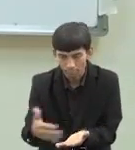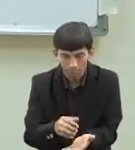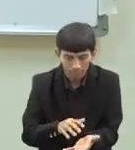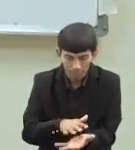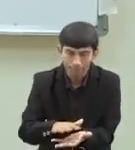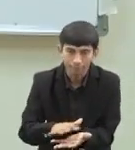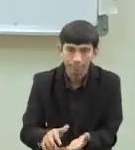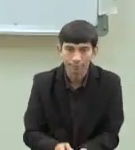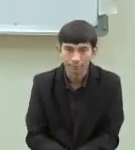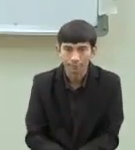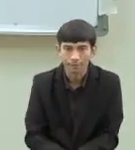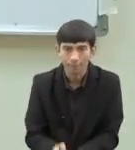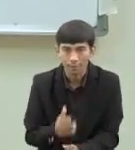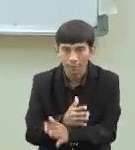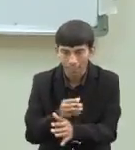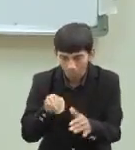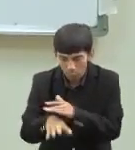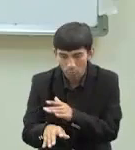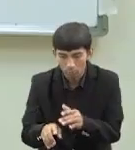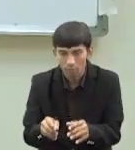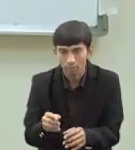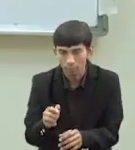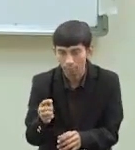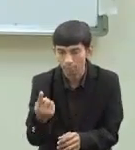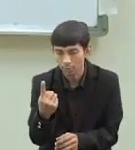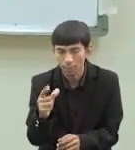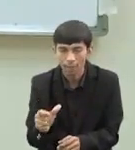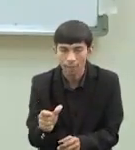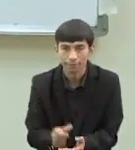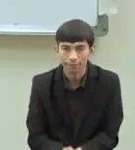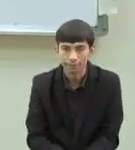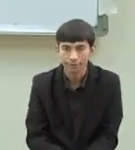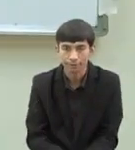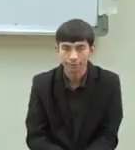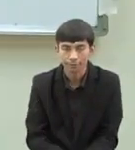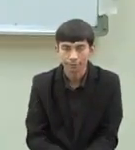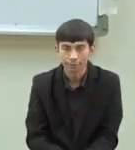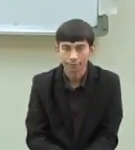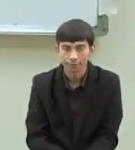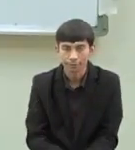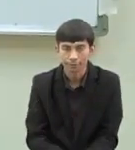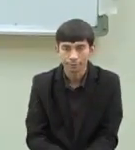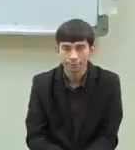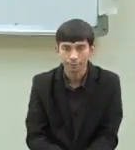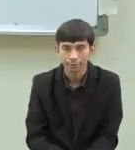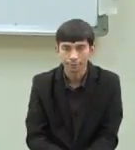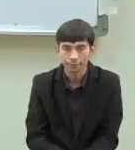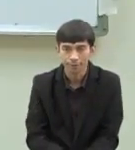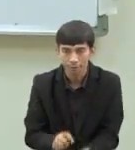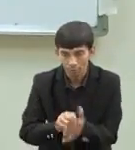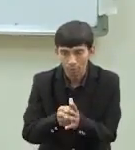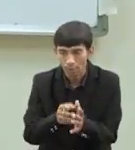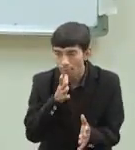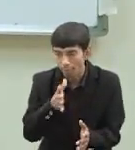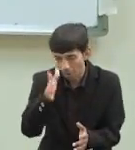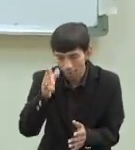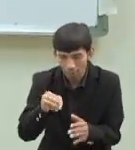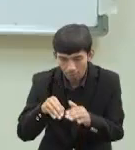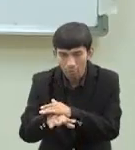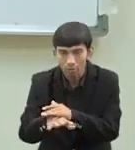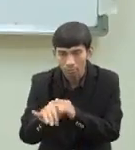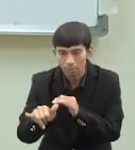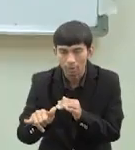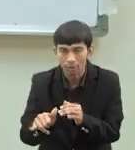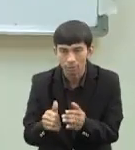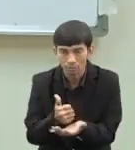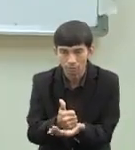á một chân ta về đầm bay cùng ai cho ta tại nó khla chứ khai phơi cái gì xem xén chà chân nó về ba mẹ quạt nỡ